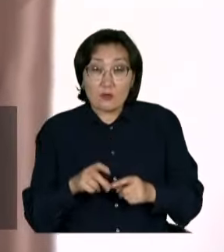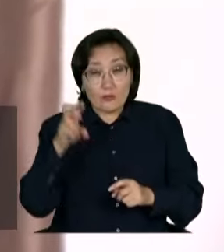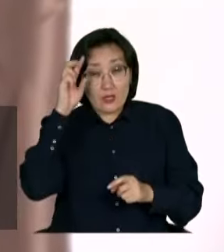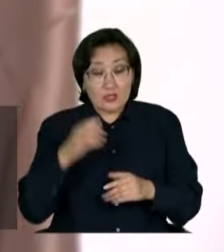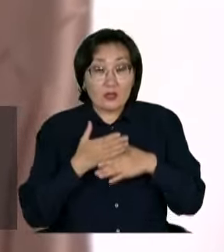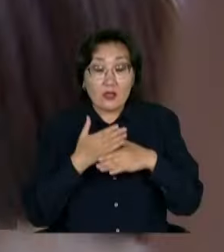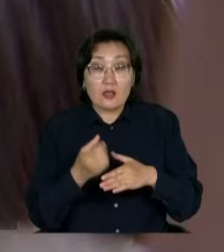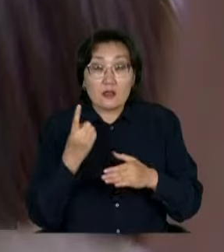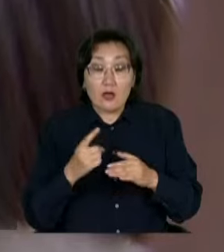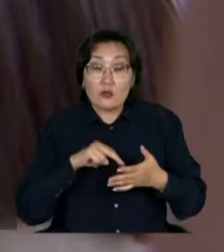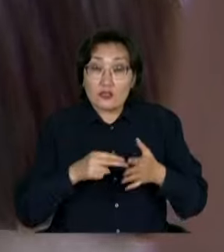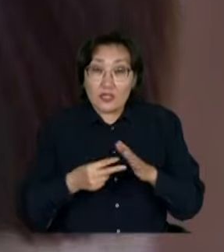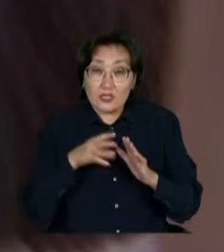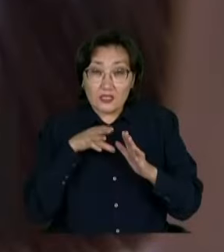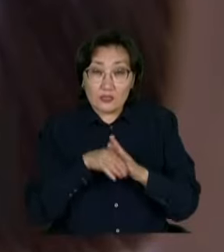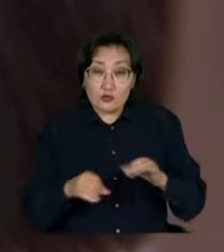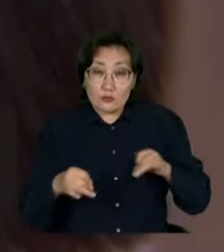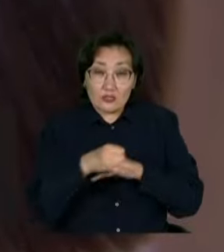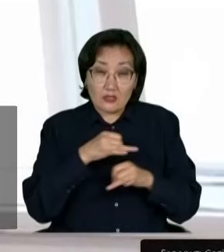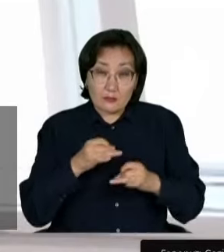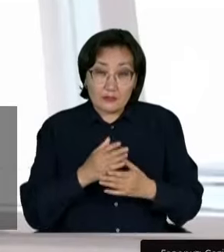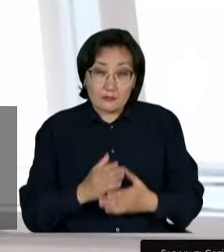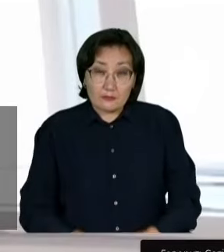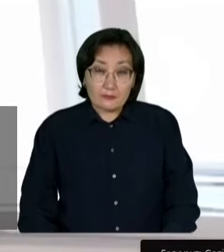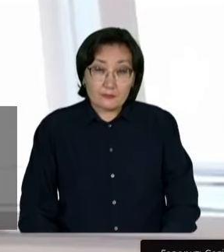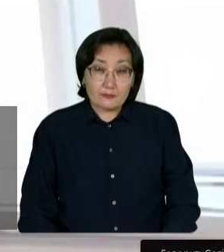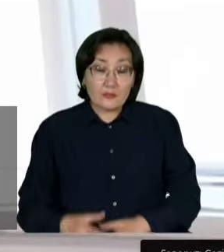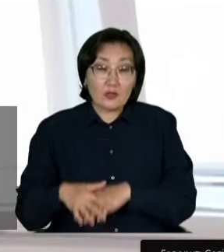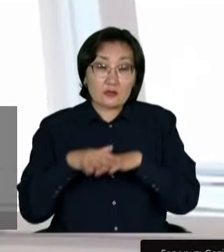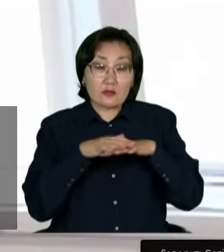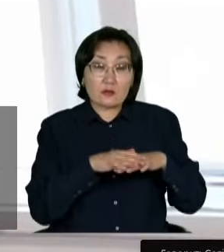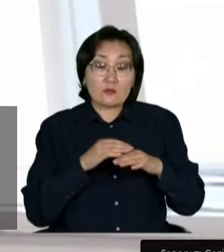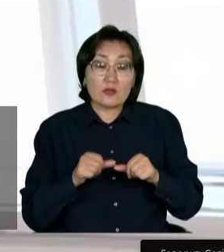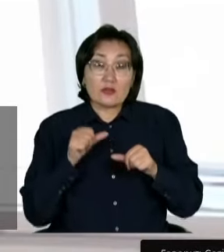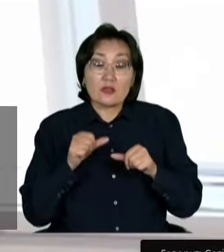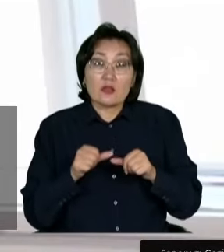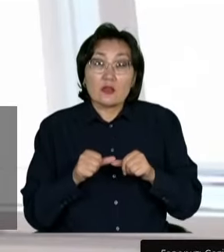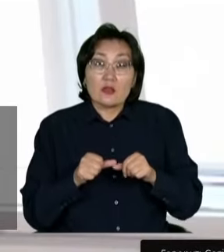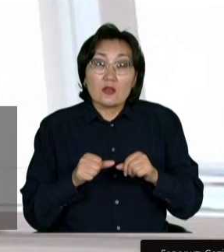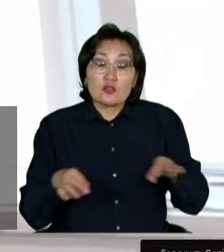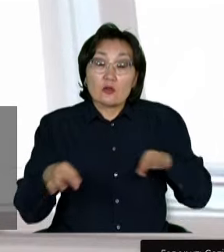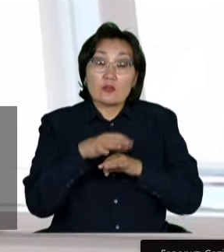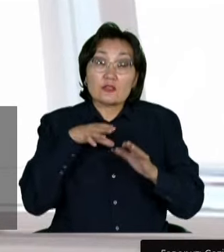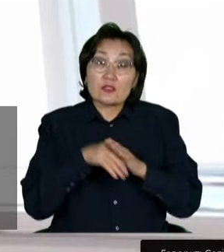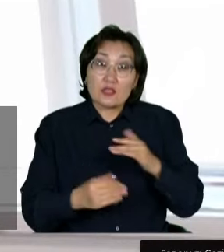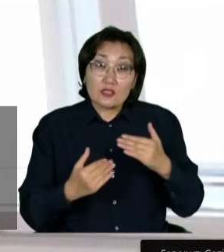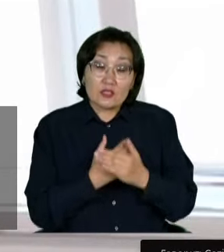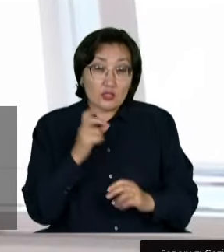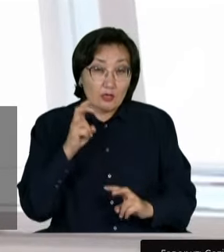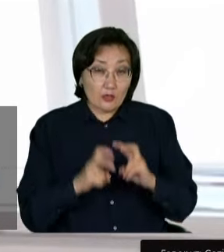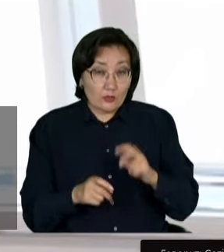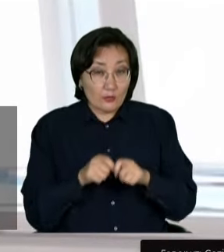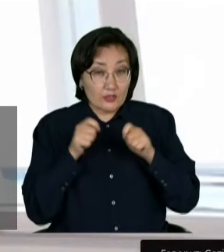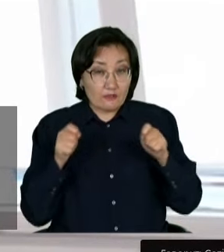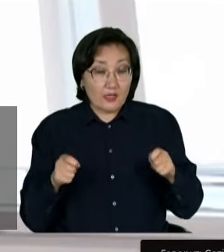қолдаудың тағы бір тетігін енгізу пысықталып жатыр. Инвестициялық басым жобалар шеңберінде жаңа өндірістер құру